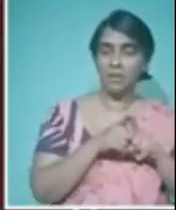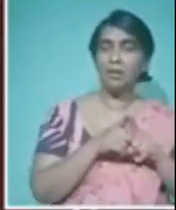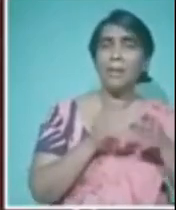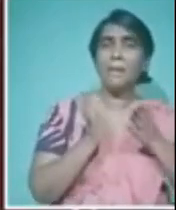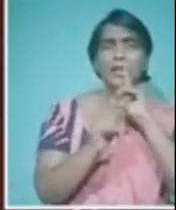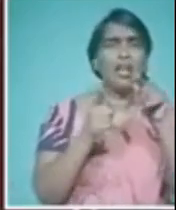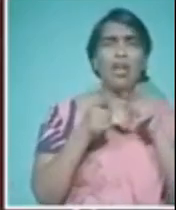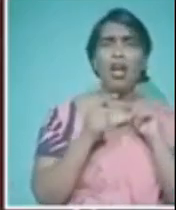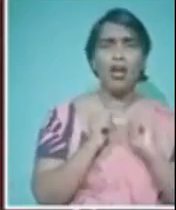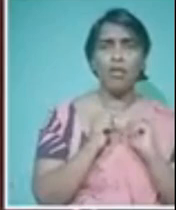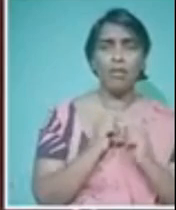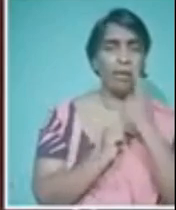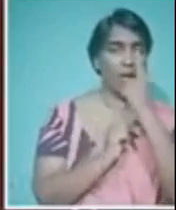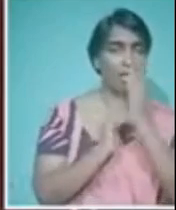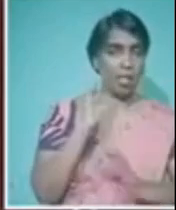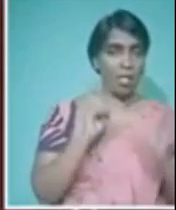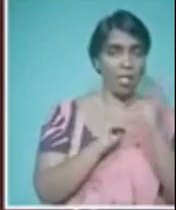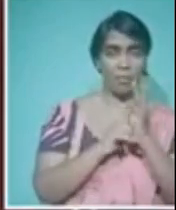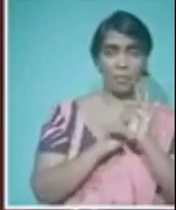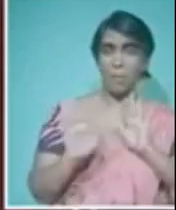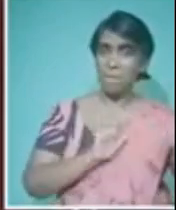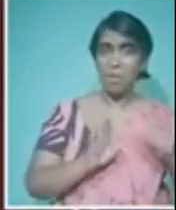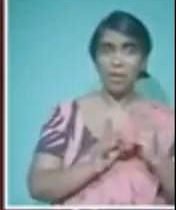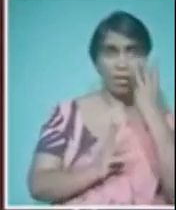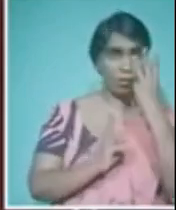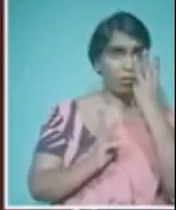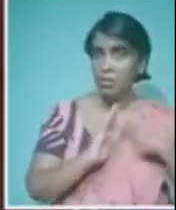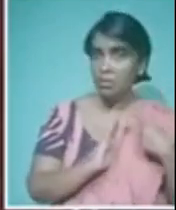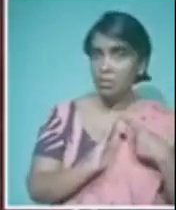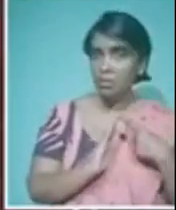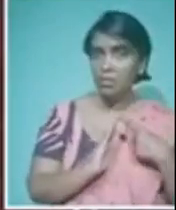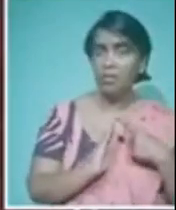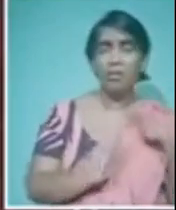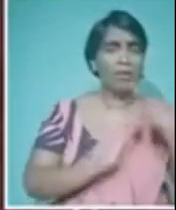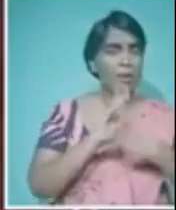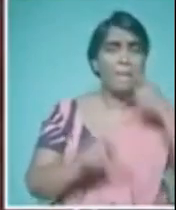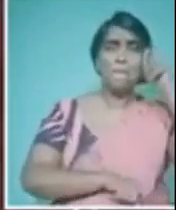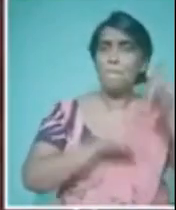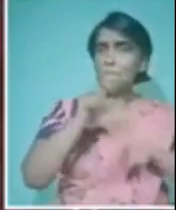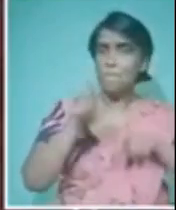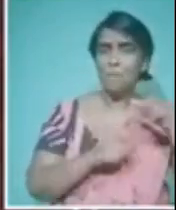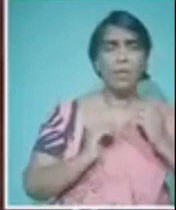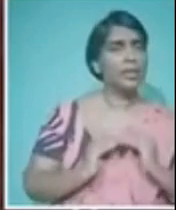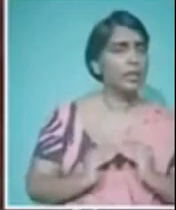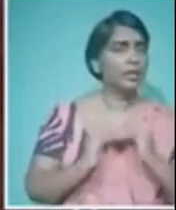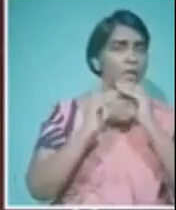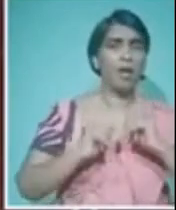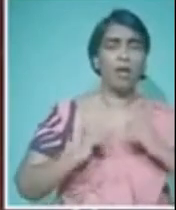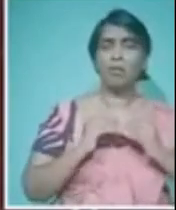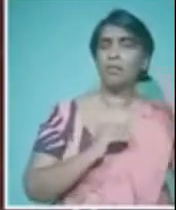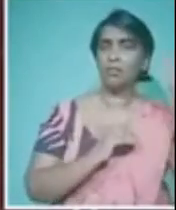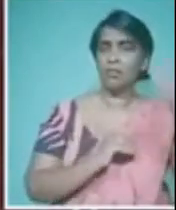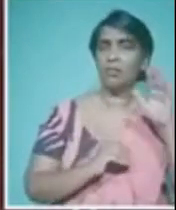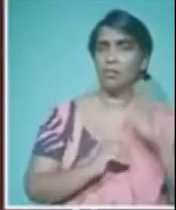කියන්නේ මොනවද තනි අමාත්‍යවරයෙකුට හැන්ඩල් කරන්න පුළුවන් අමාත්‍යංශ තුනක් රටක මේ රටේ මිනිස්සුන්ගේ අභිවෘද්ධිය සහ අනාගතය තීරණ